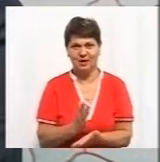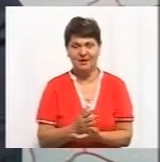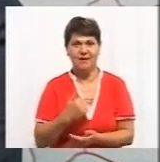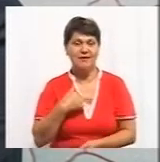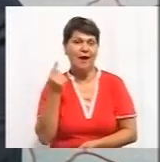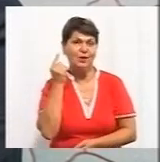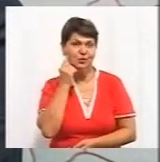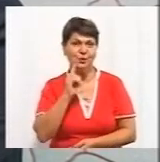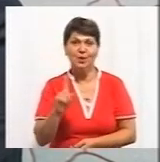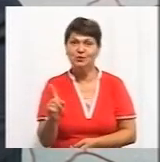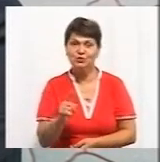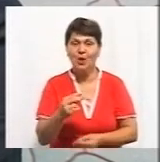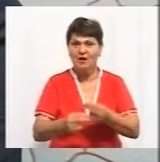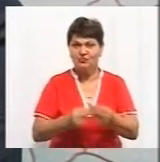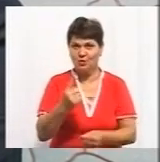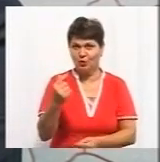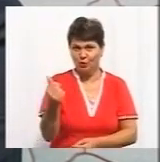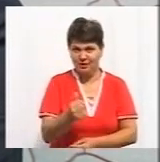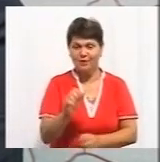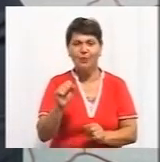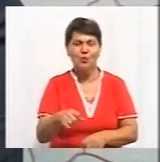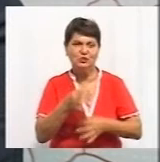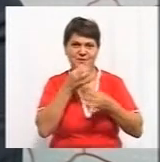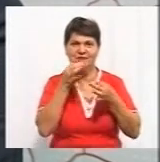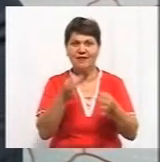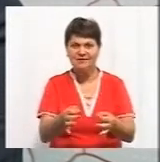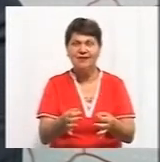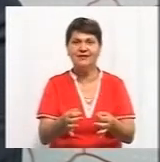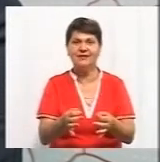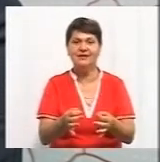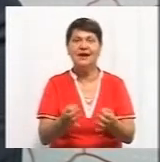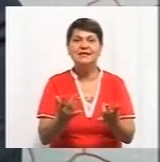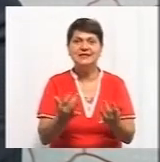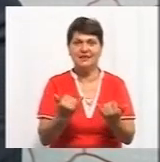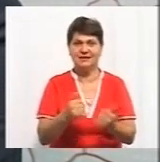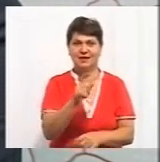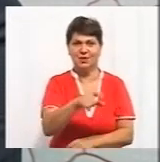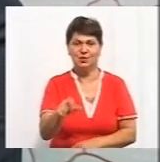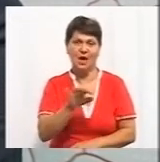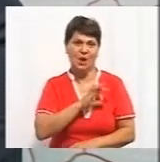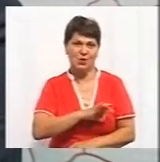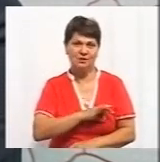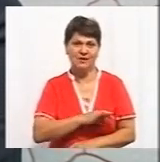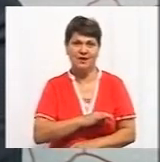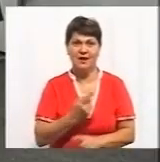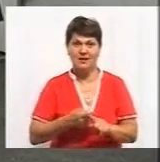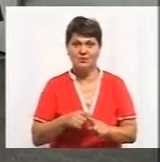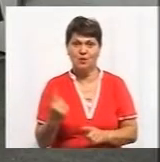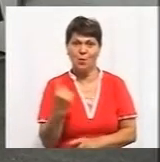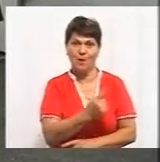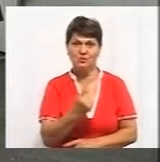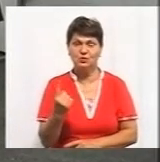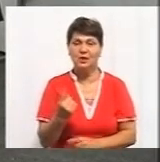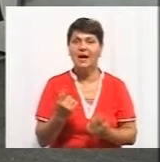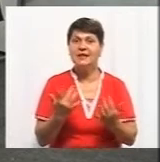думаю, що десь через неділю ми вже зможемо сказати, десь скільки зараз людей користується на даному маршруті. Скільки тролейбусів буде